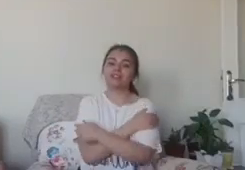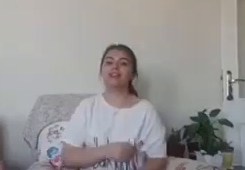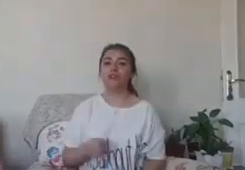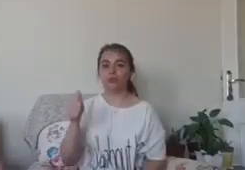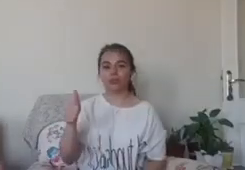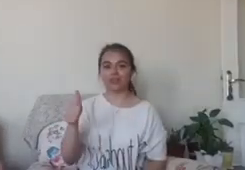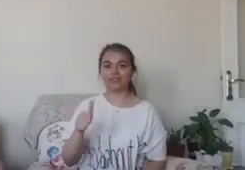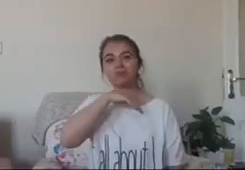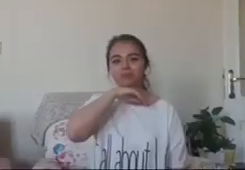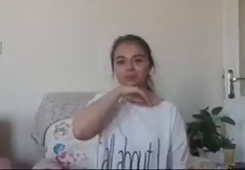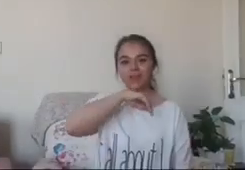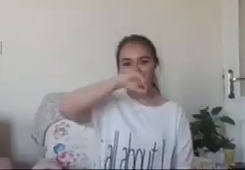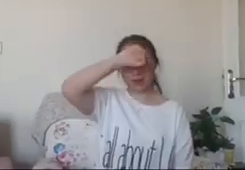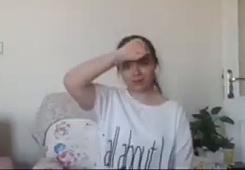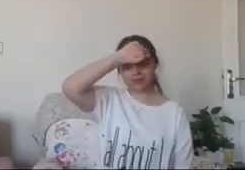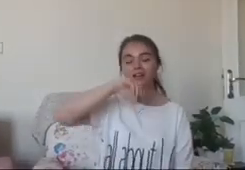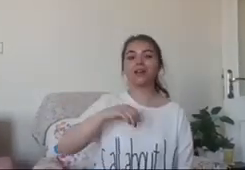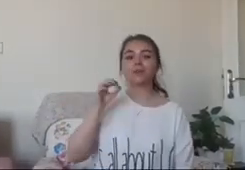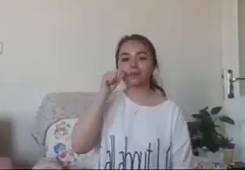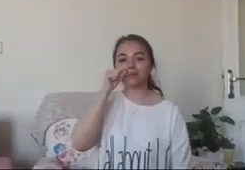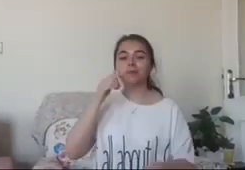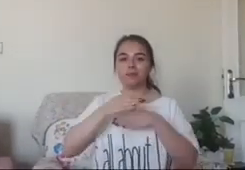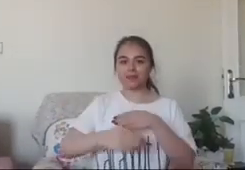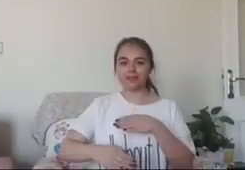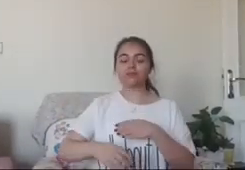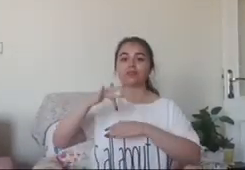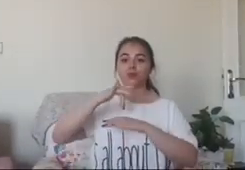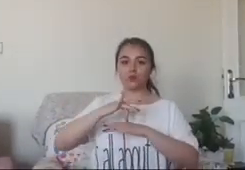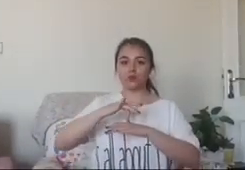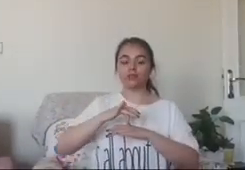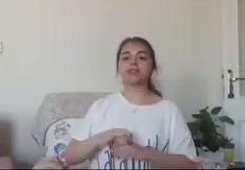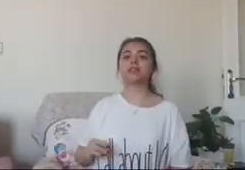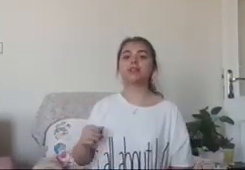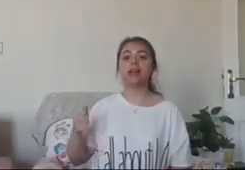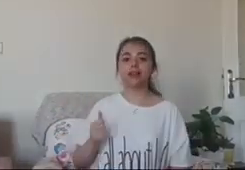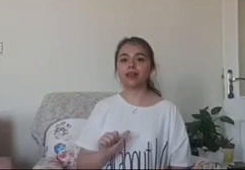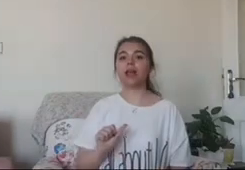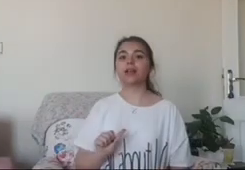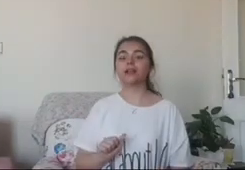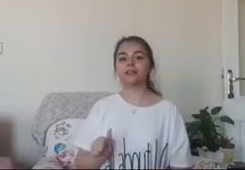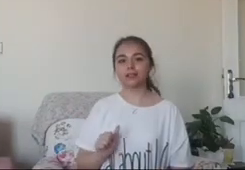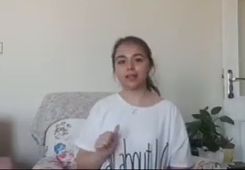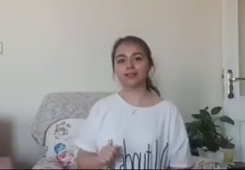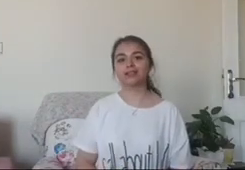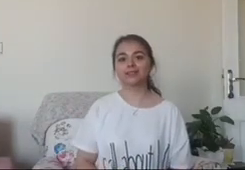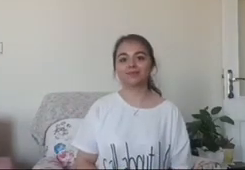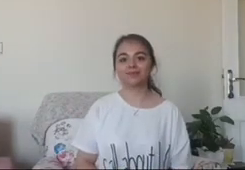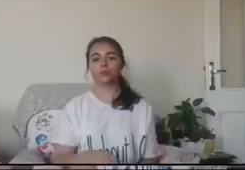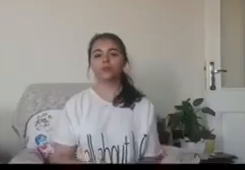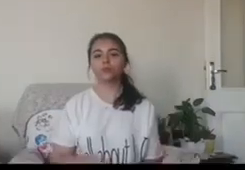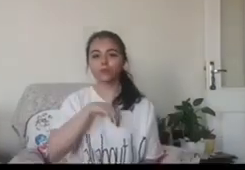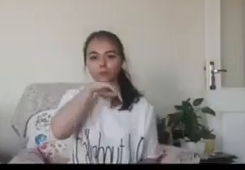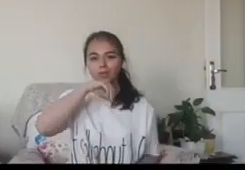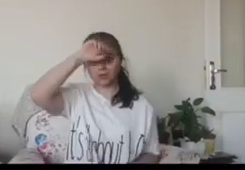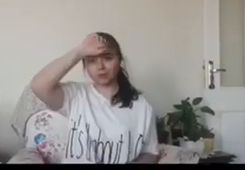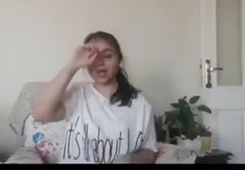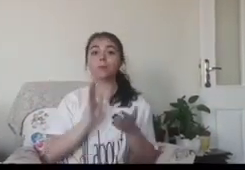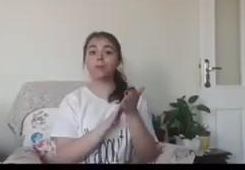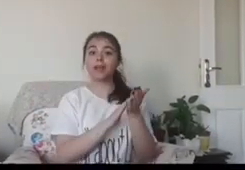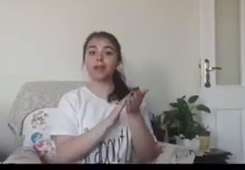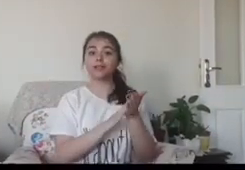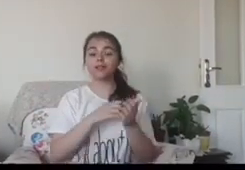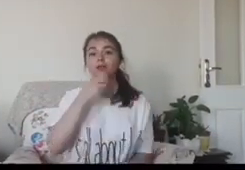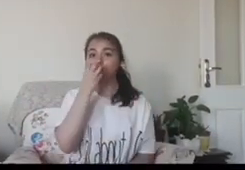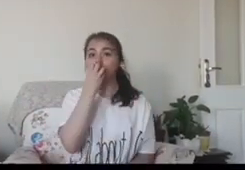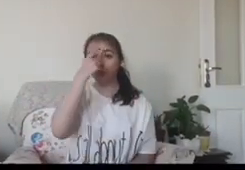günlerdir. Bayramlar, ülkemizin, milletimizin vazgeçilmez değerlerinden birisidir. Bayramlarımız umut, bereket